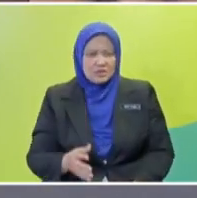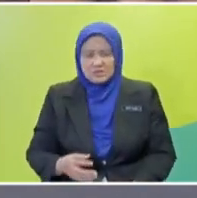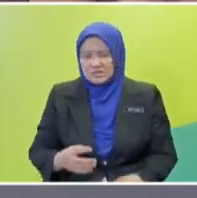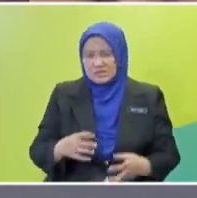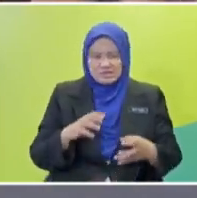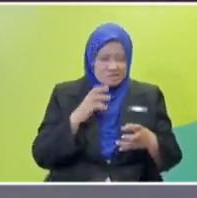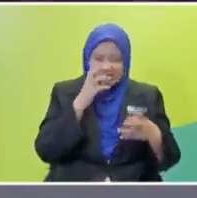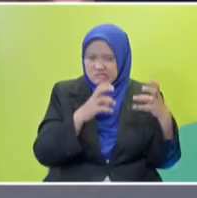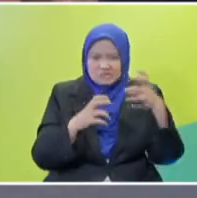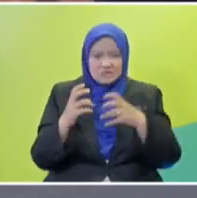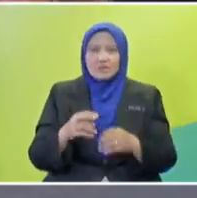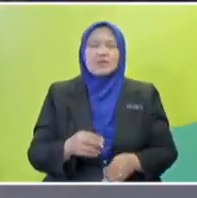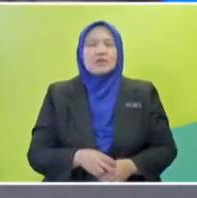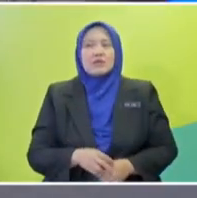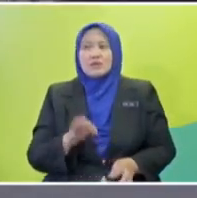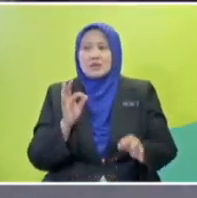kalau wanita